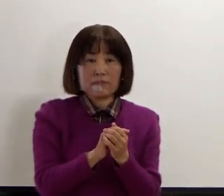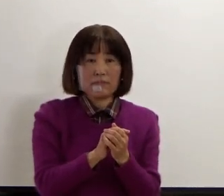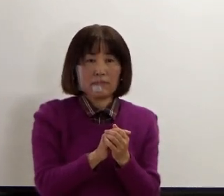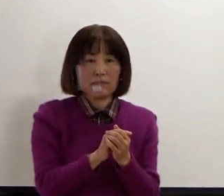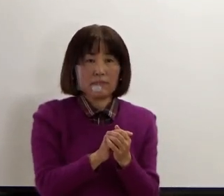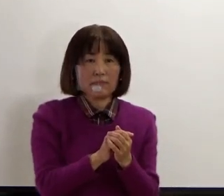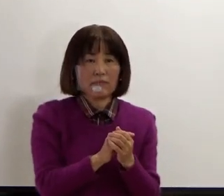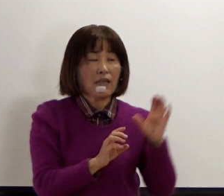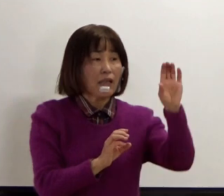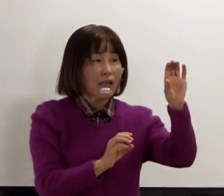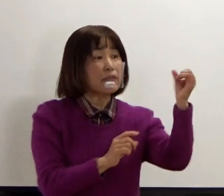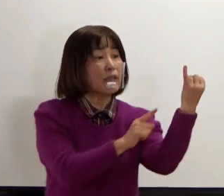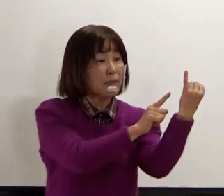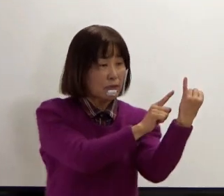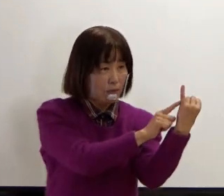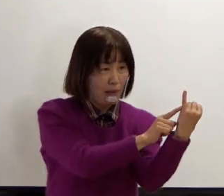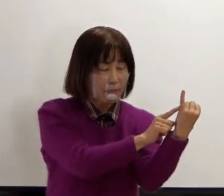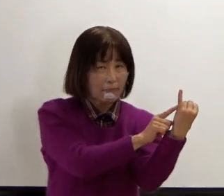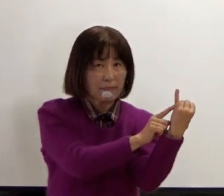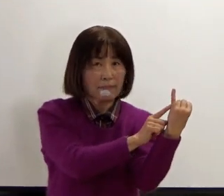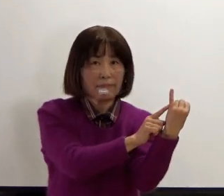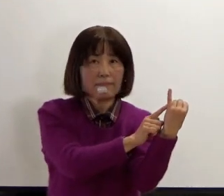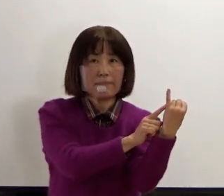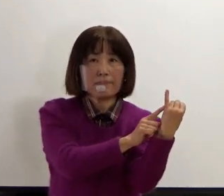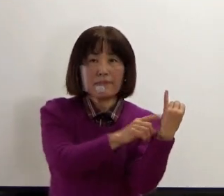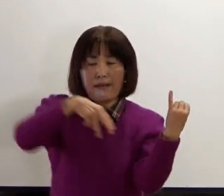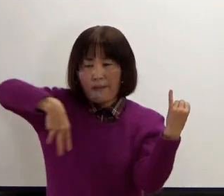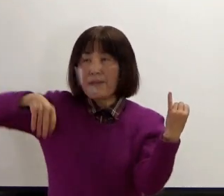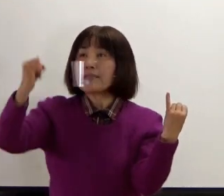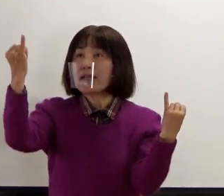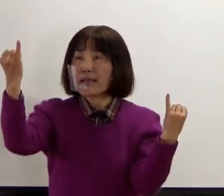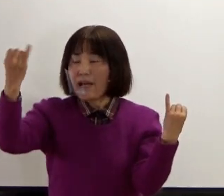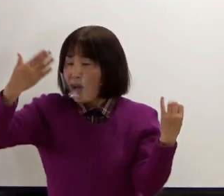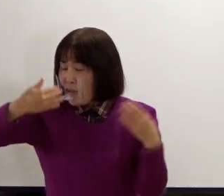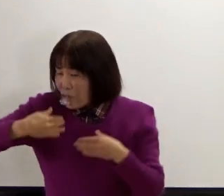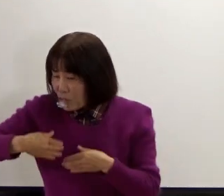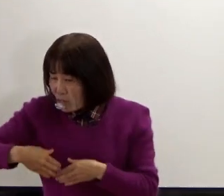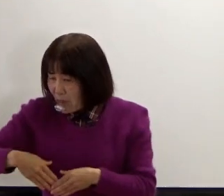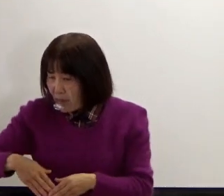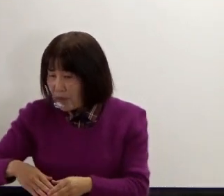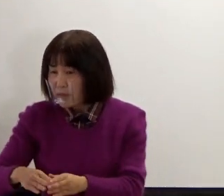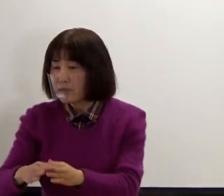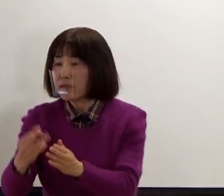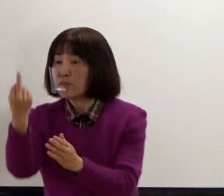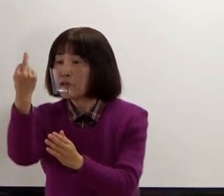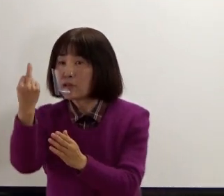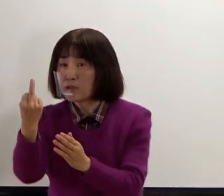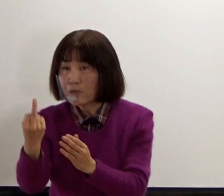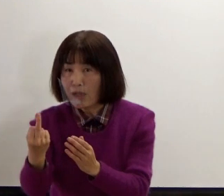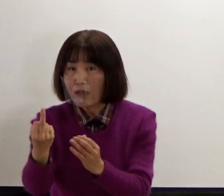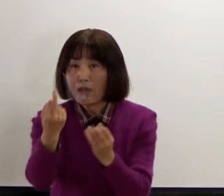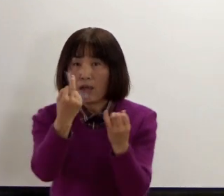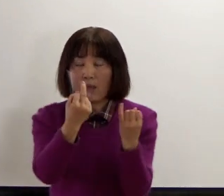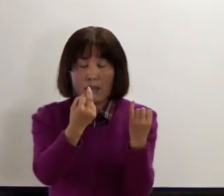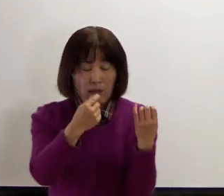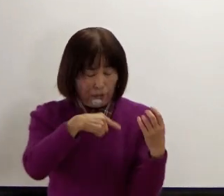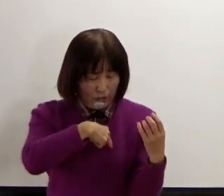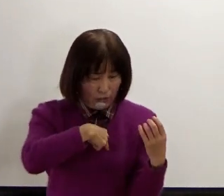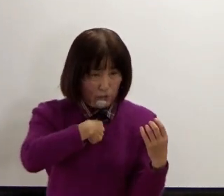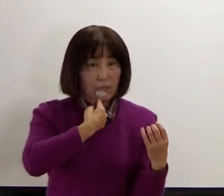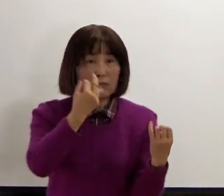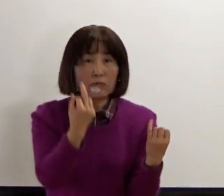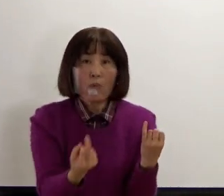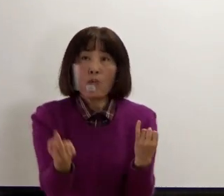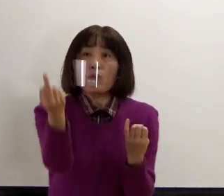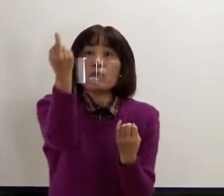でエリサベトはマリアから生まれてくる子供が彼女の主になるという主人になるということをこの時知っているわけです